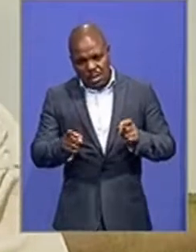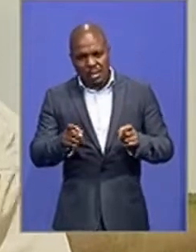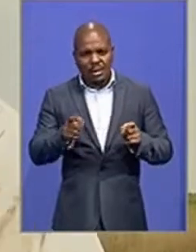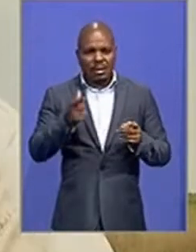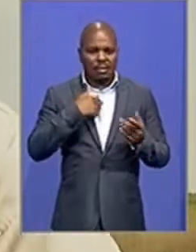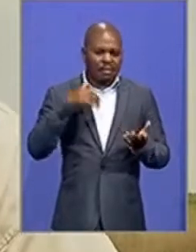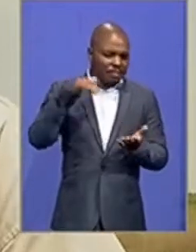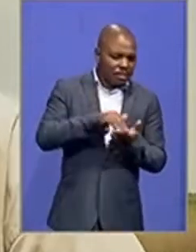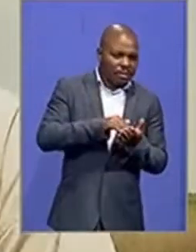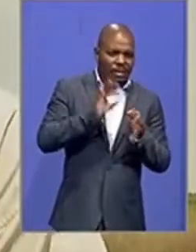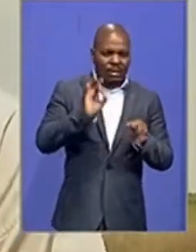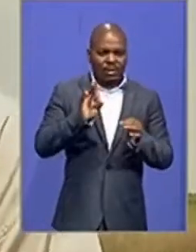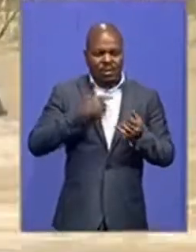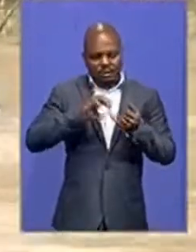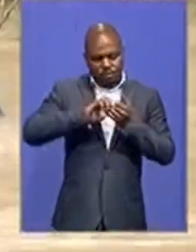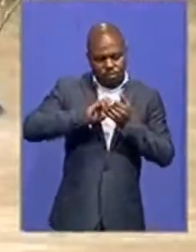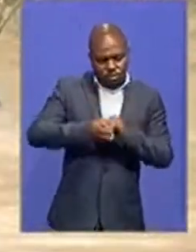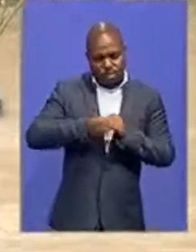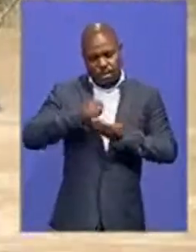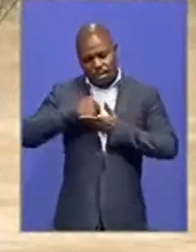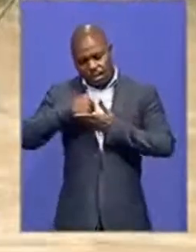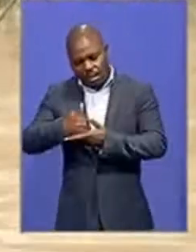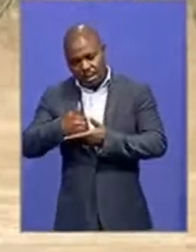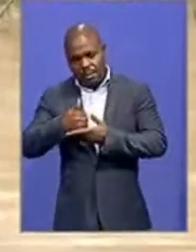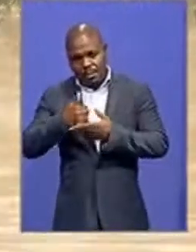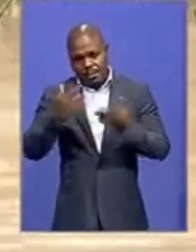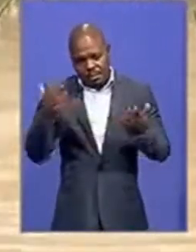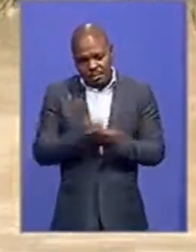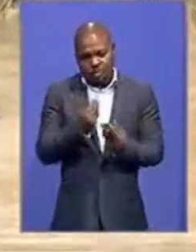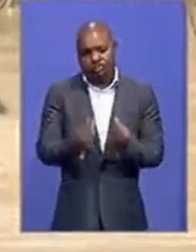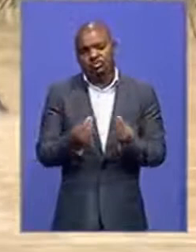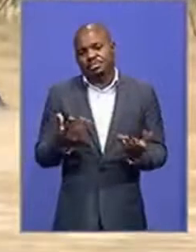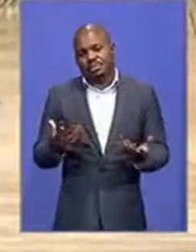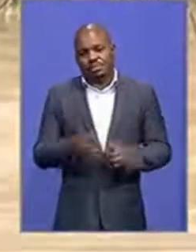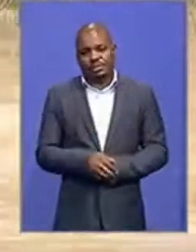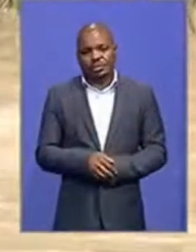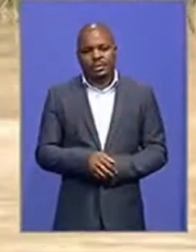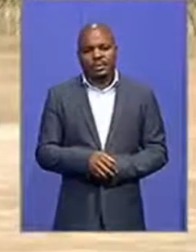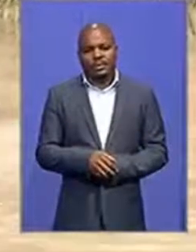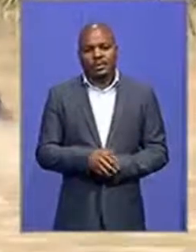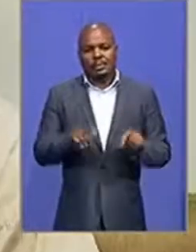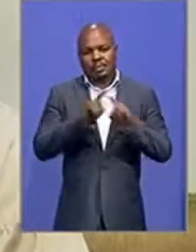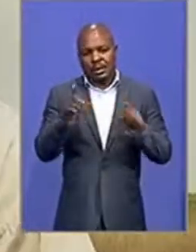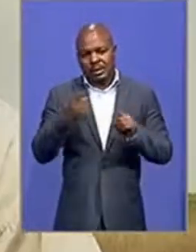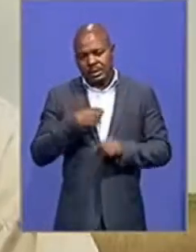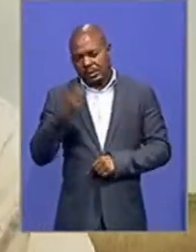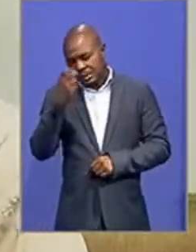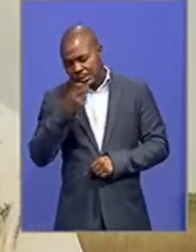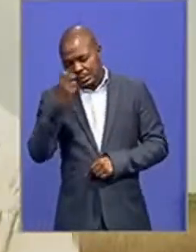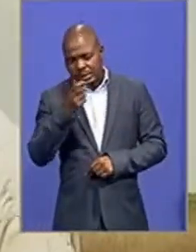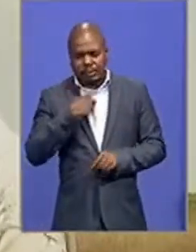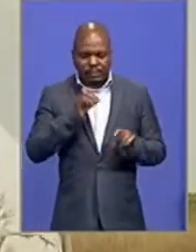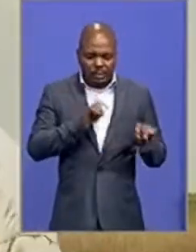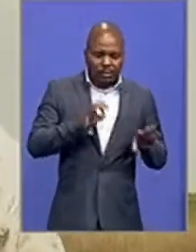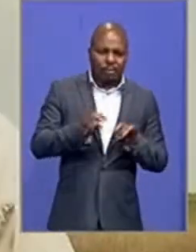kaofela ba la le ka o thusitse re fumane bana tseo. Ka morao nako re la sukula haholo